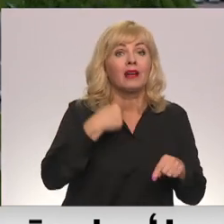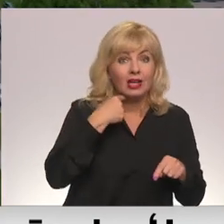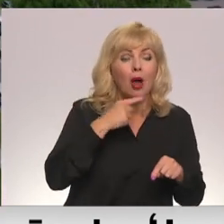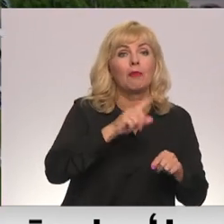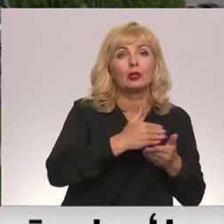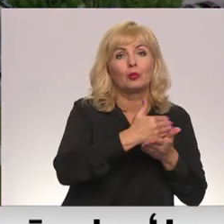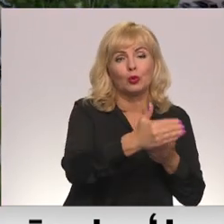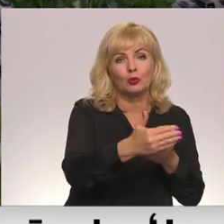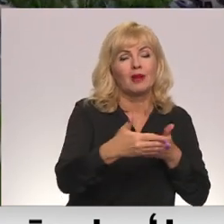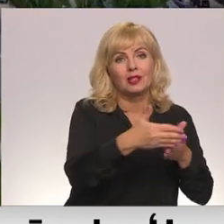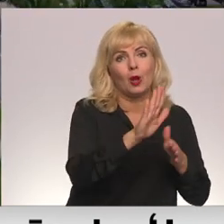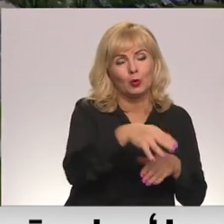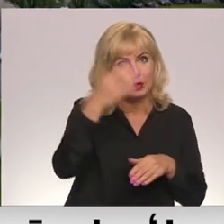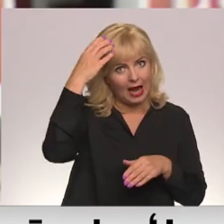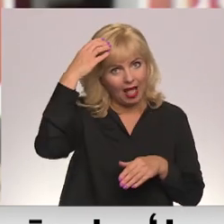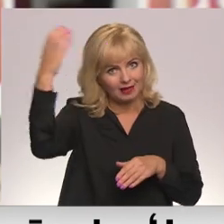Helsinkiem.